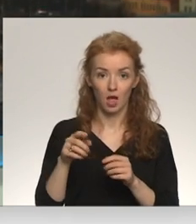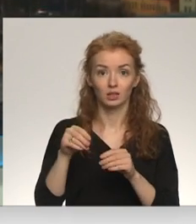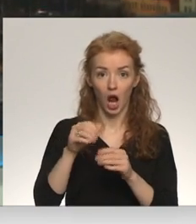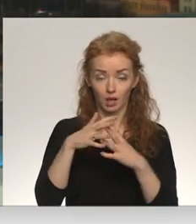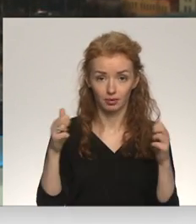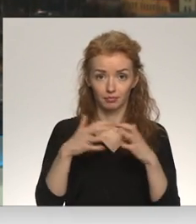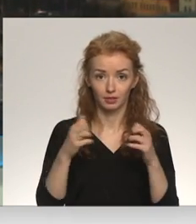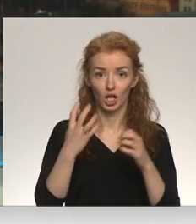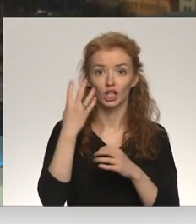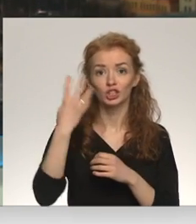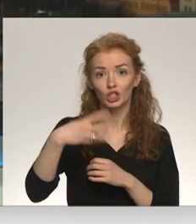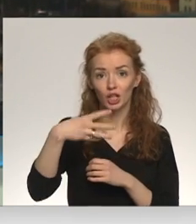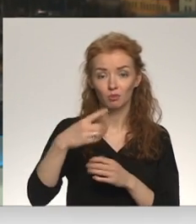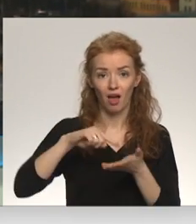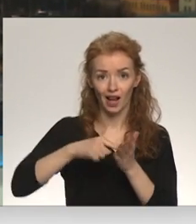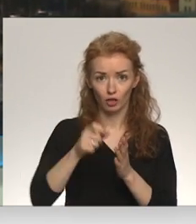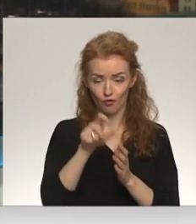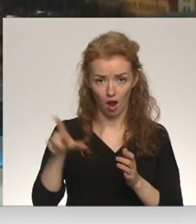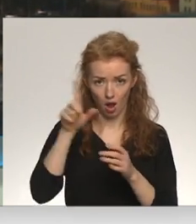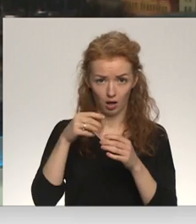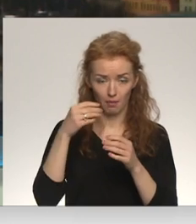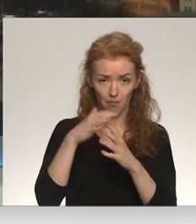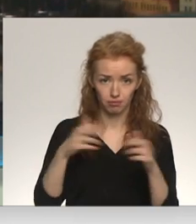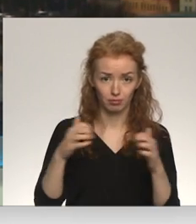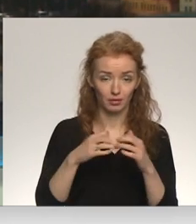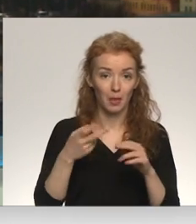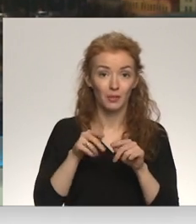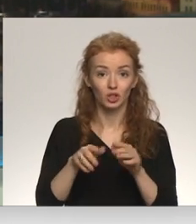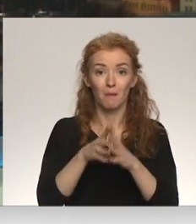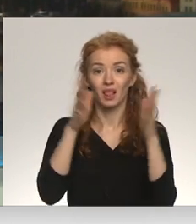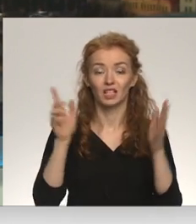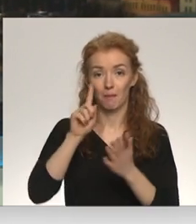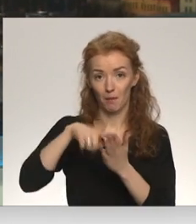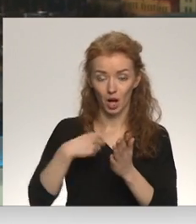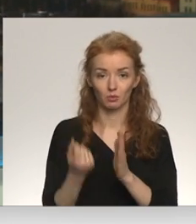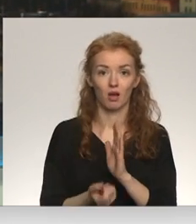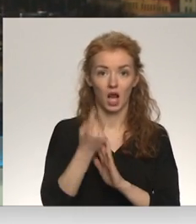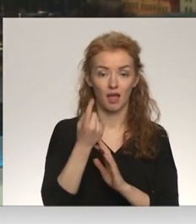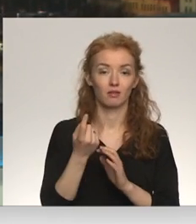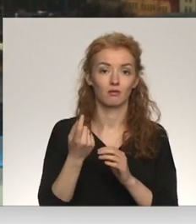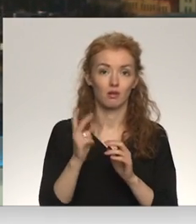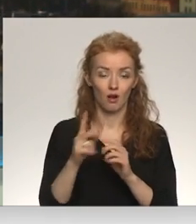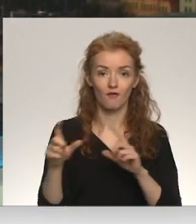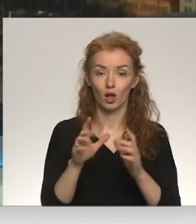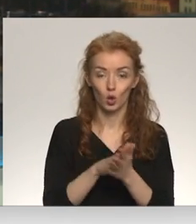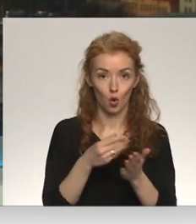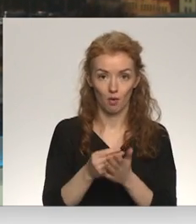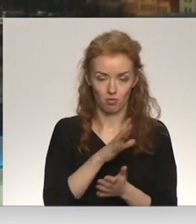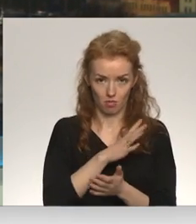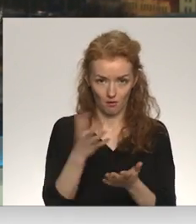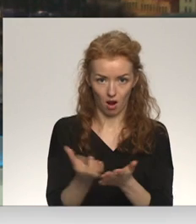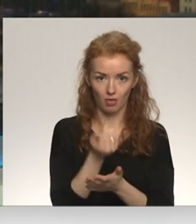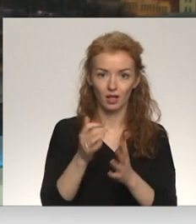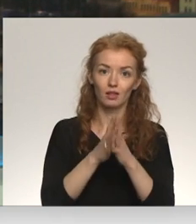kārt, bet pat 40 reižu. Un tieši šis milzīgais pieprasījums kļūst par iemeslu tam, ka veiklos joprojām nevar